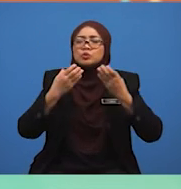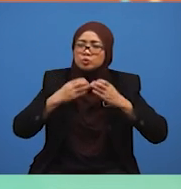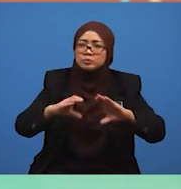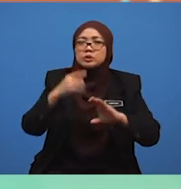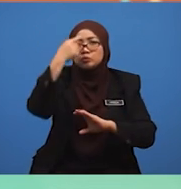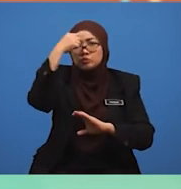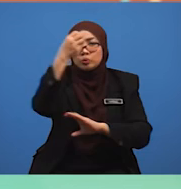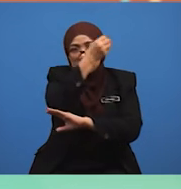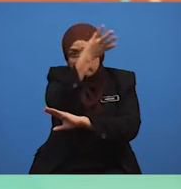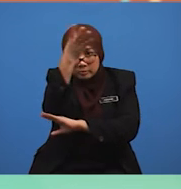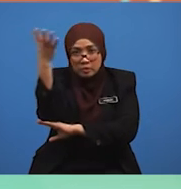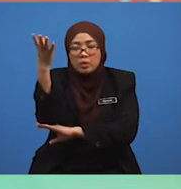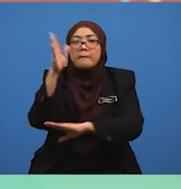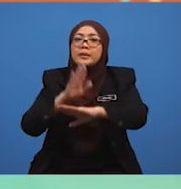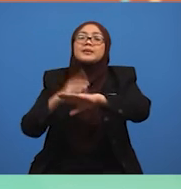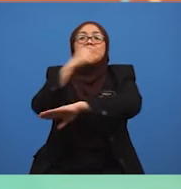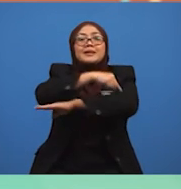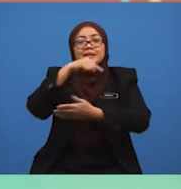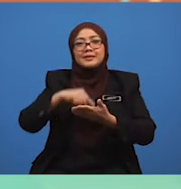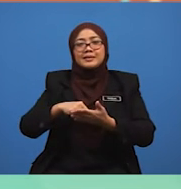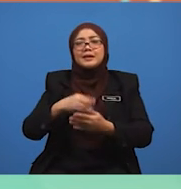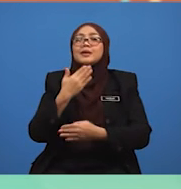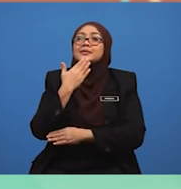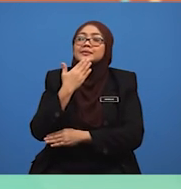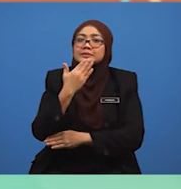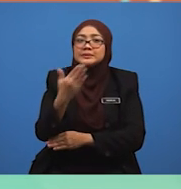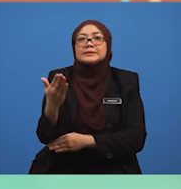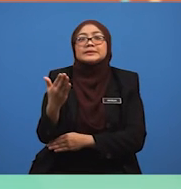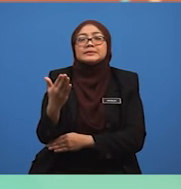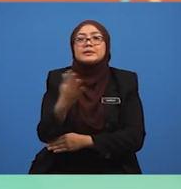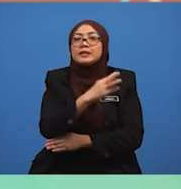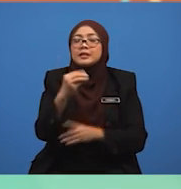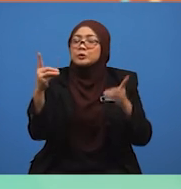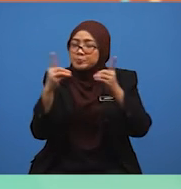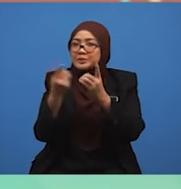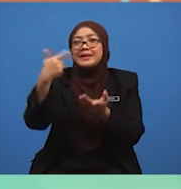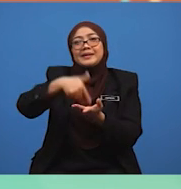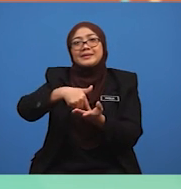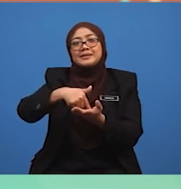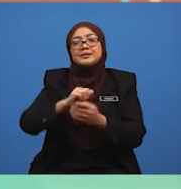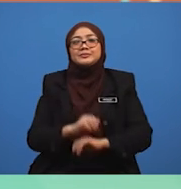pada hari ini. Terima kasih dan jumpa lagi.